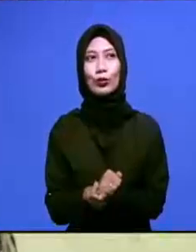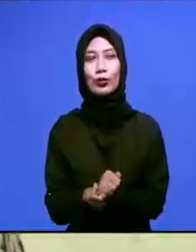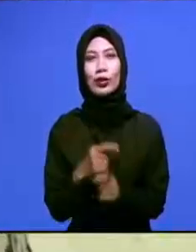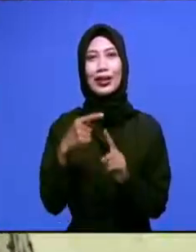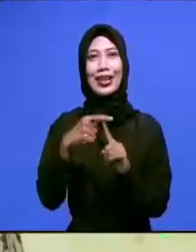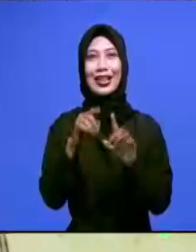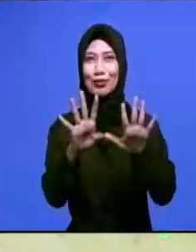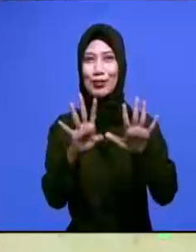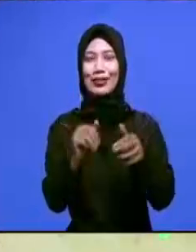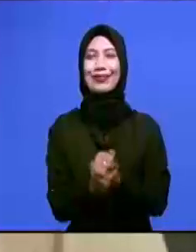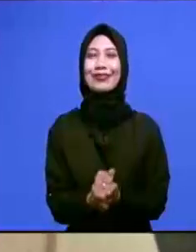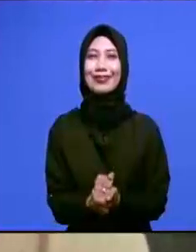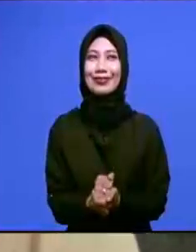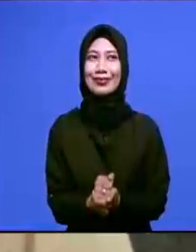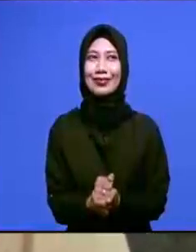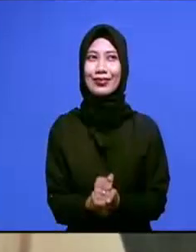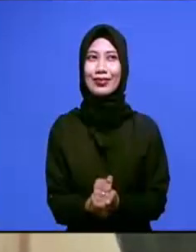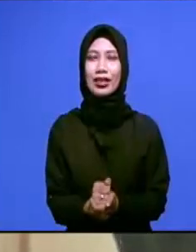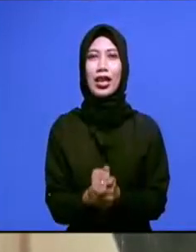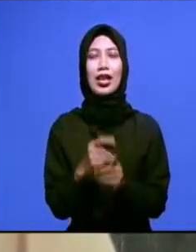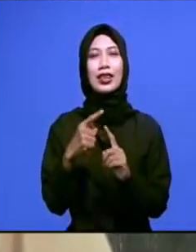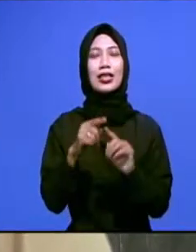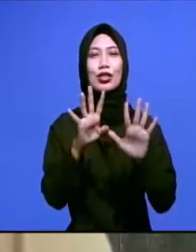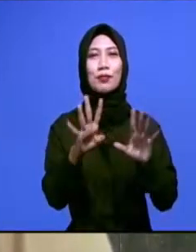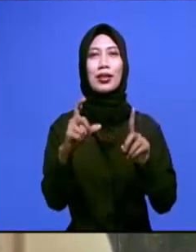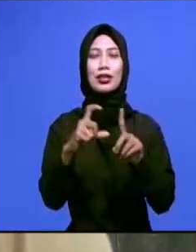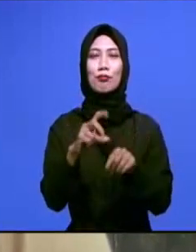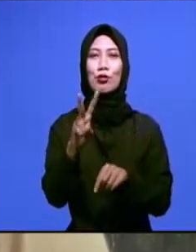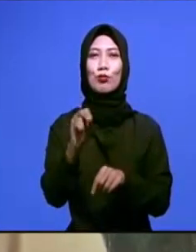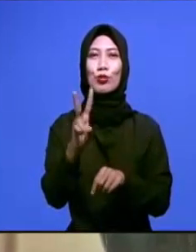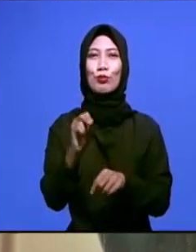Tanggal 9 persisnya, ya. 9 Desember 2020.